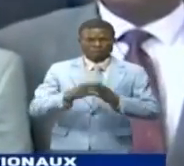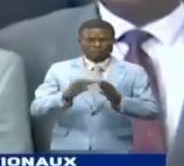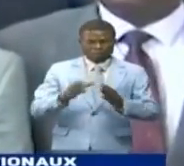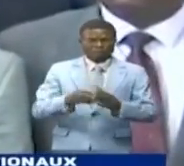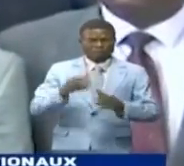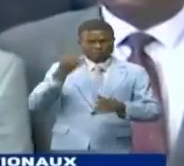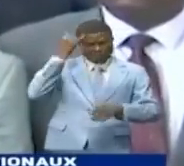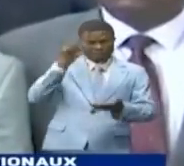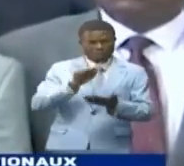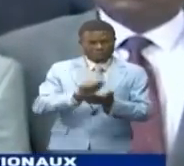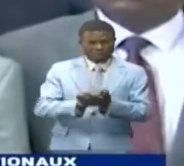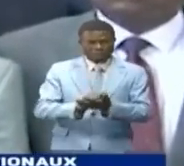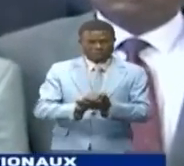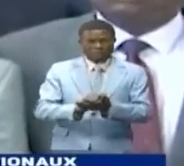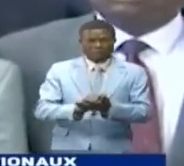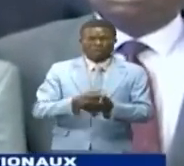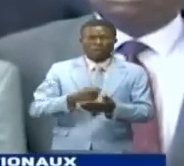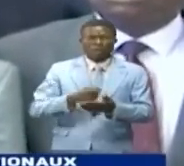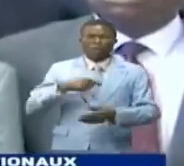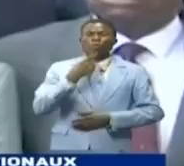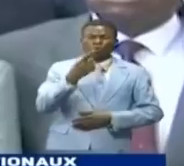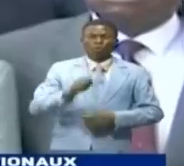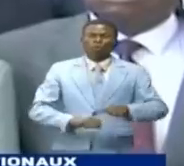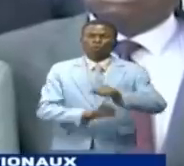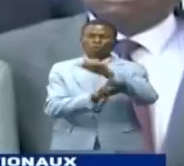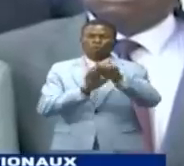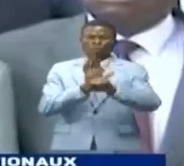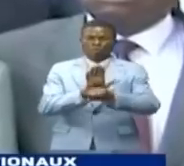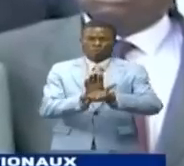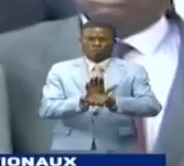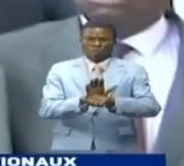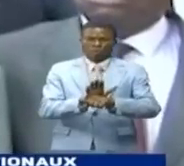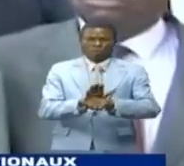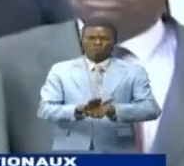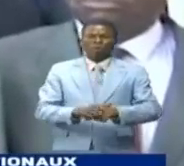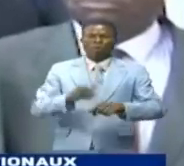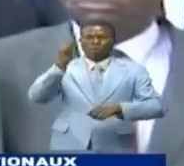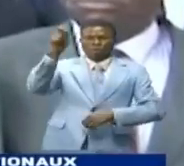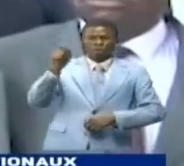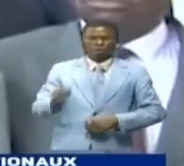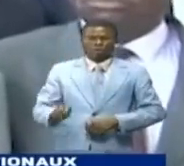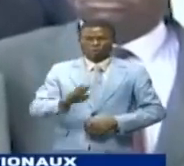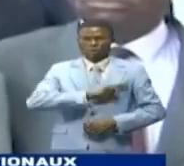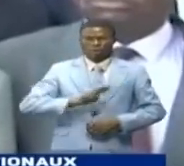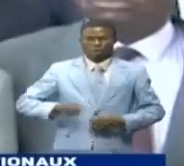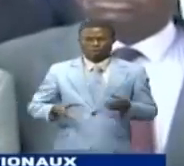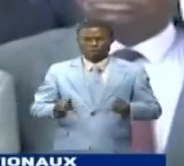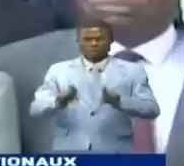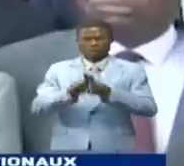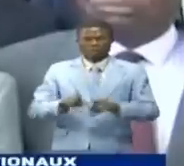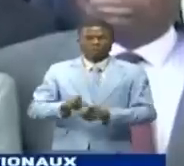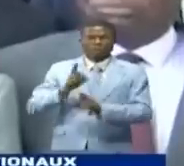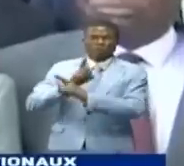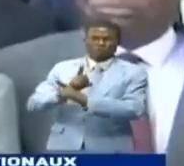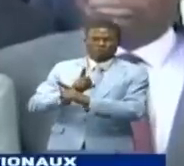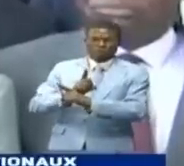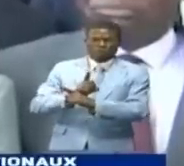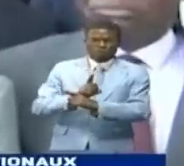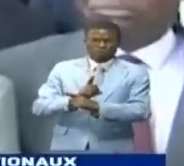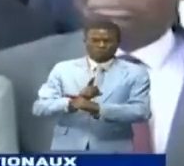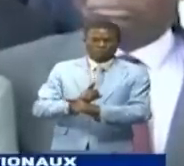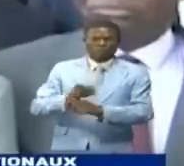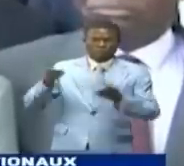occasion, exprimons notre soutien indéfectible aux forces armées et de défense qui se